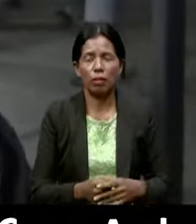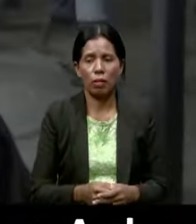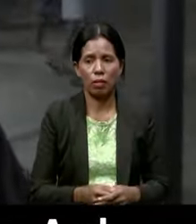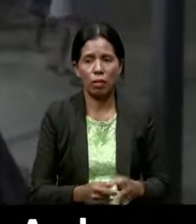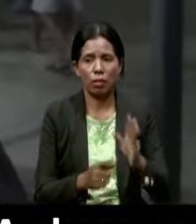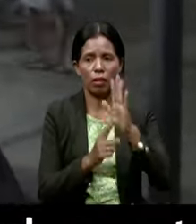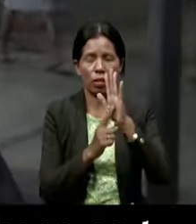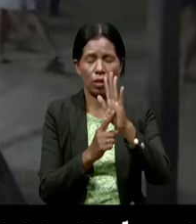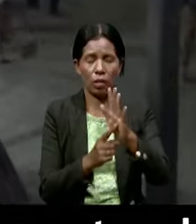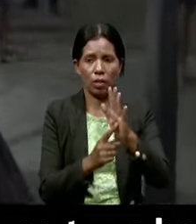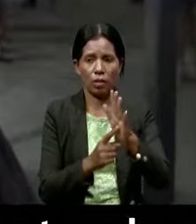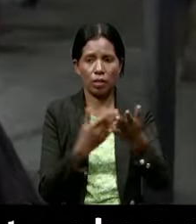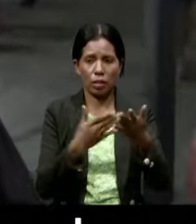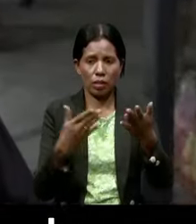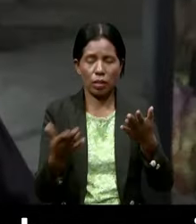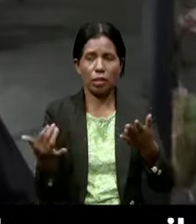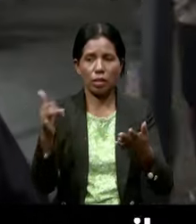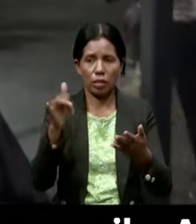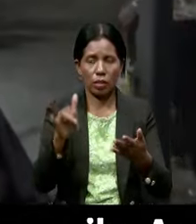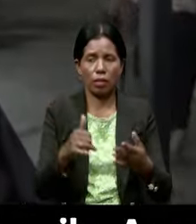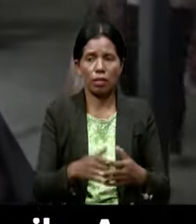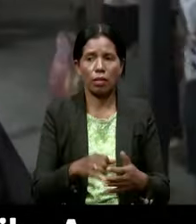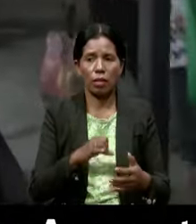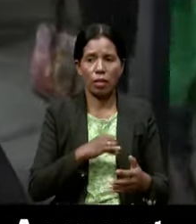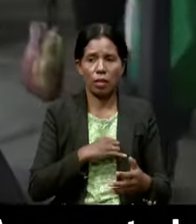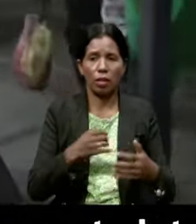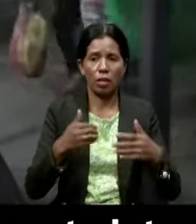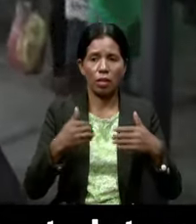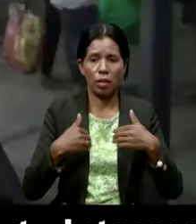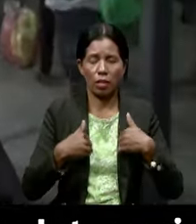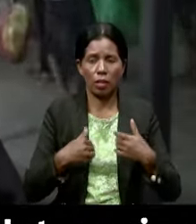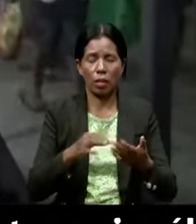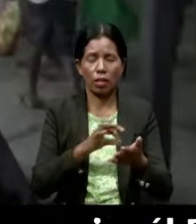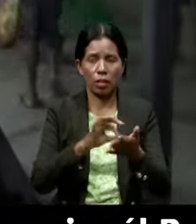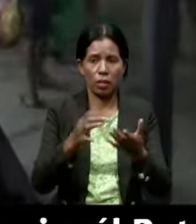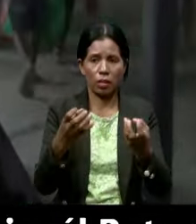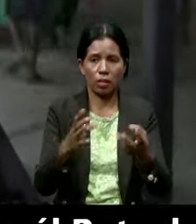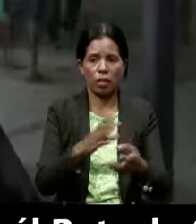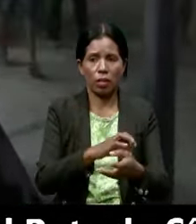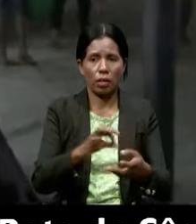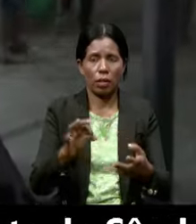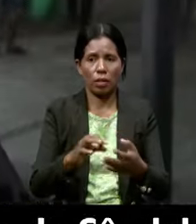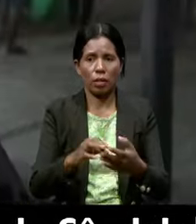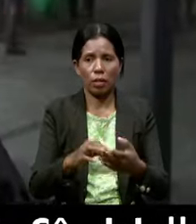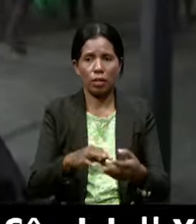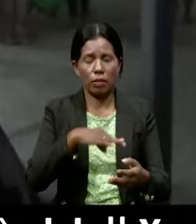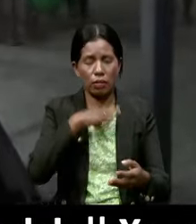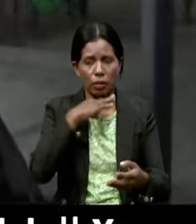Transformação produto local, então be hau ia quantidade oi oi, então fahi, carau,